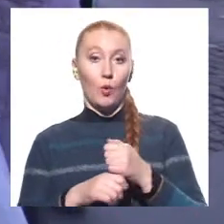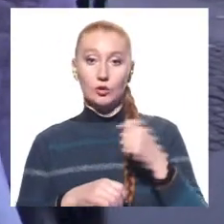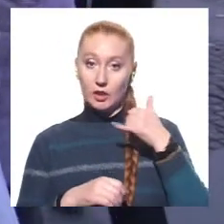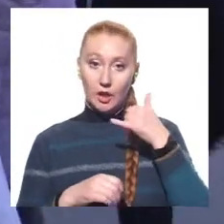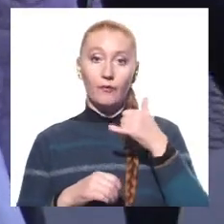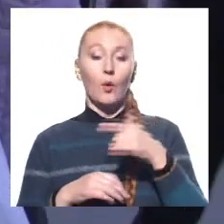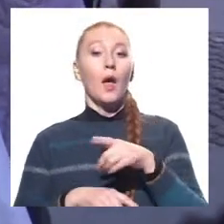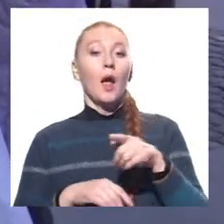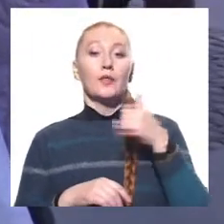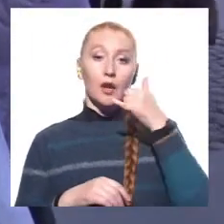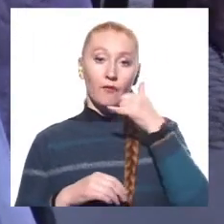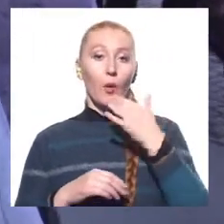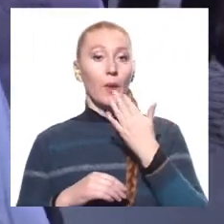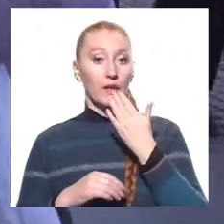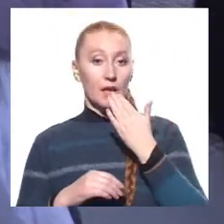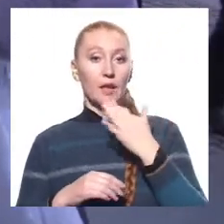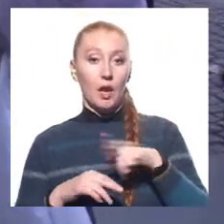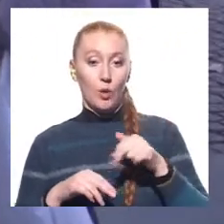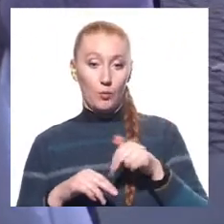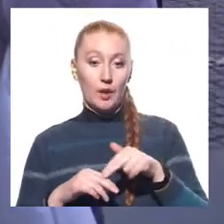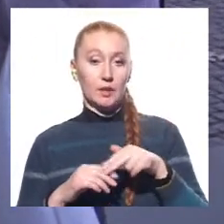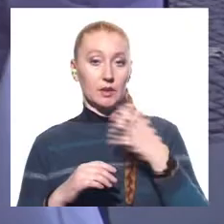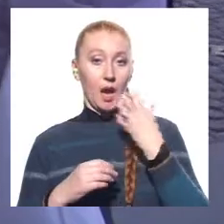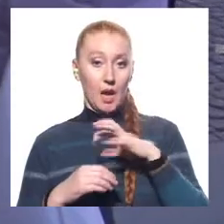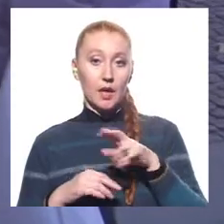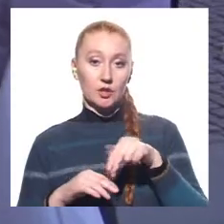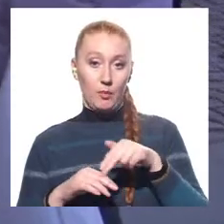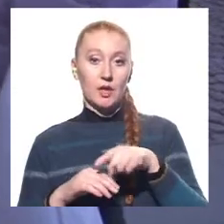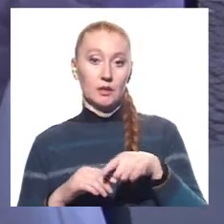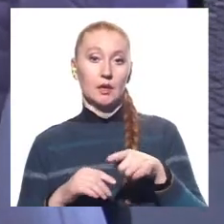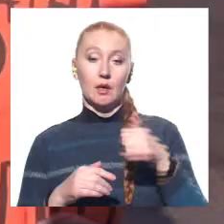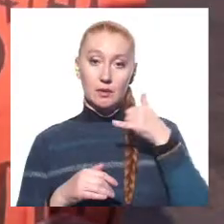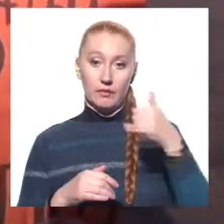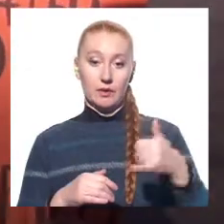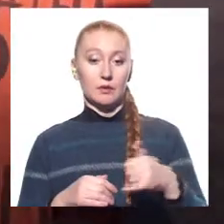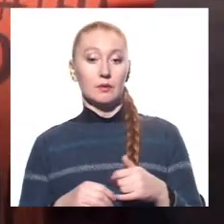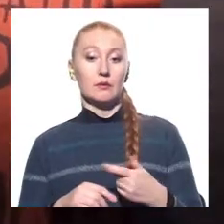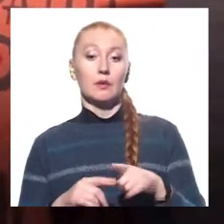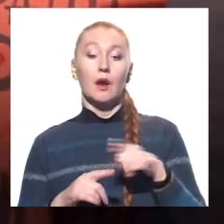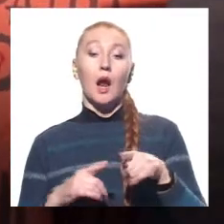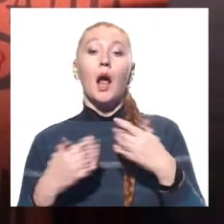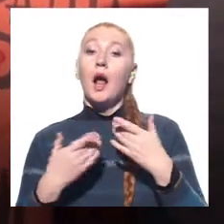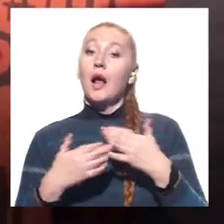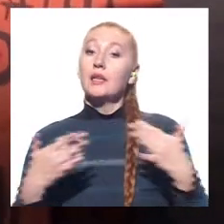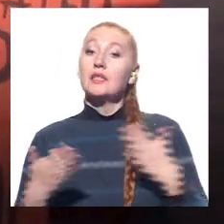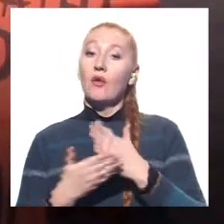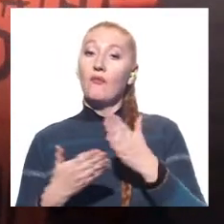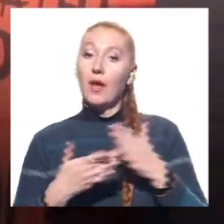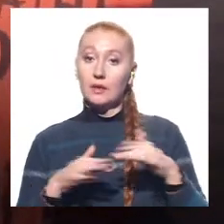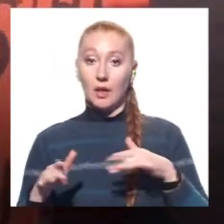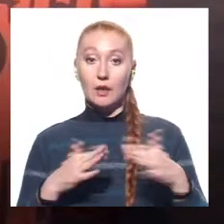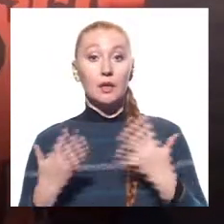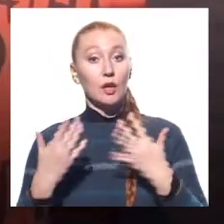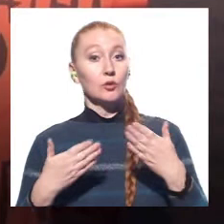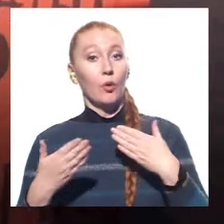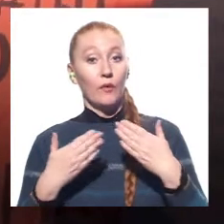національної гарячої лінії з протидії домашнього насильства. така різновекторна акція, оскільки якщо говорити